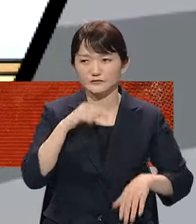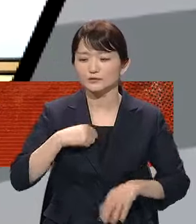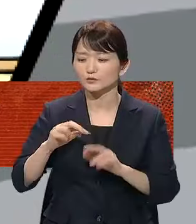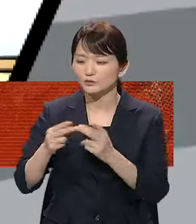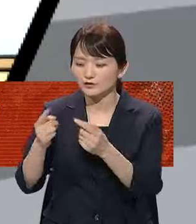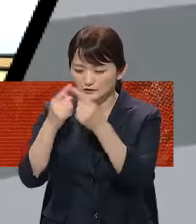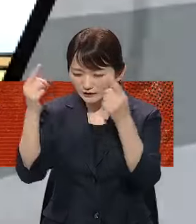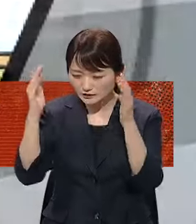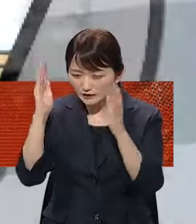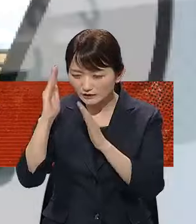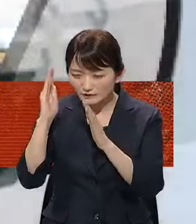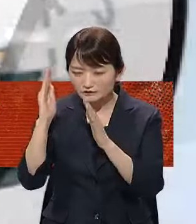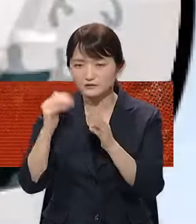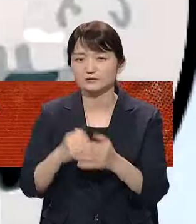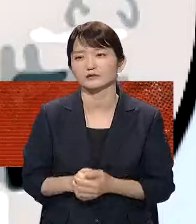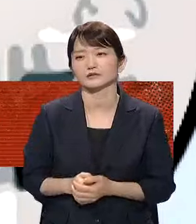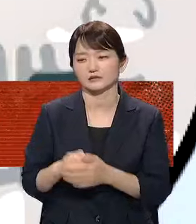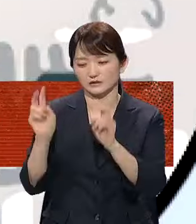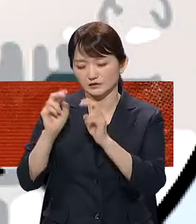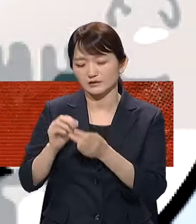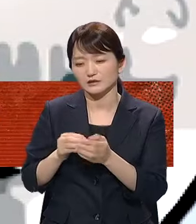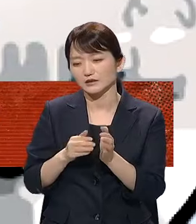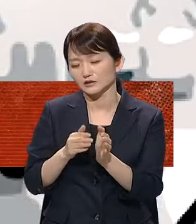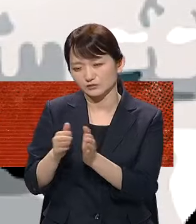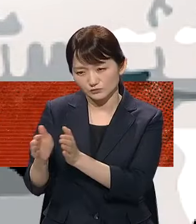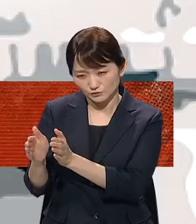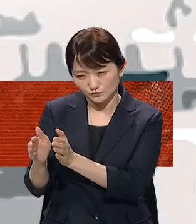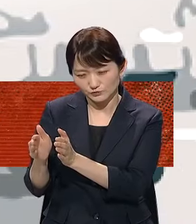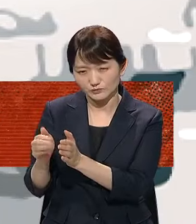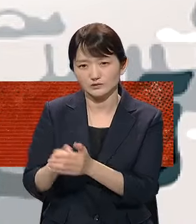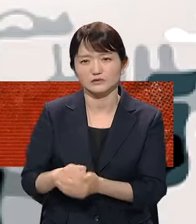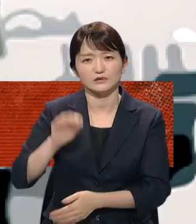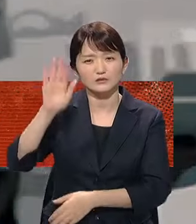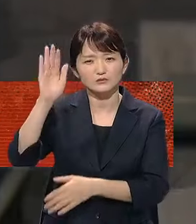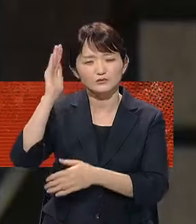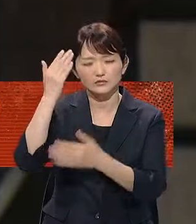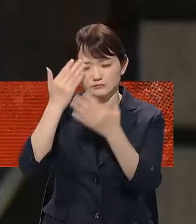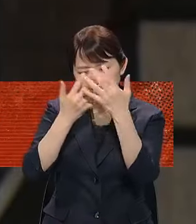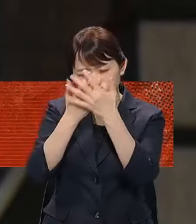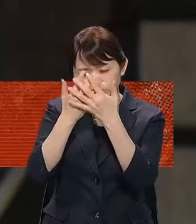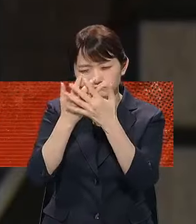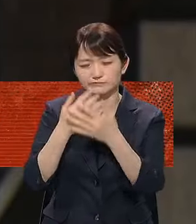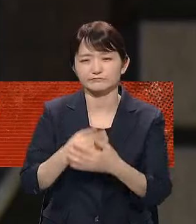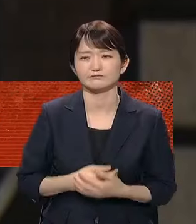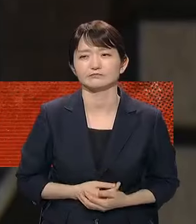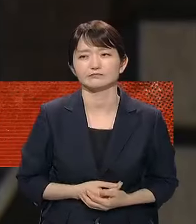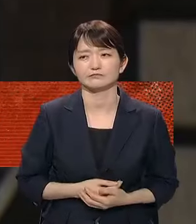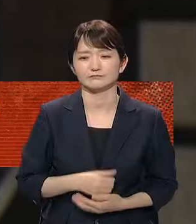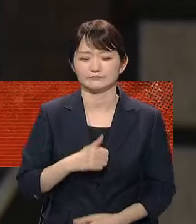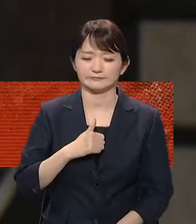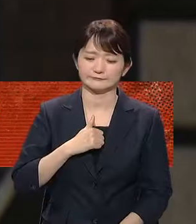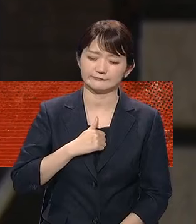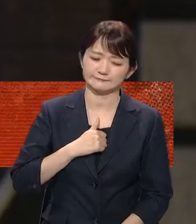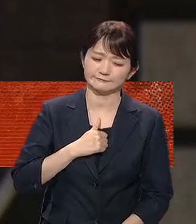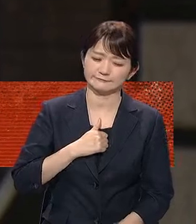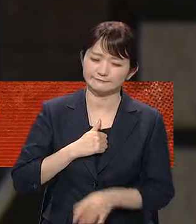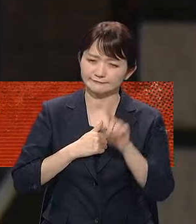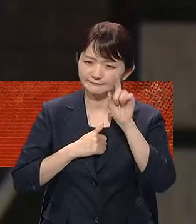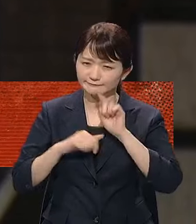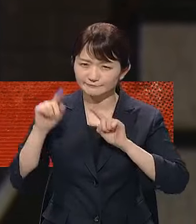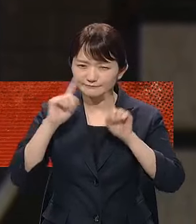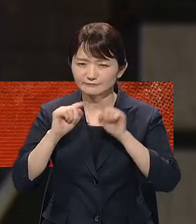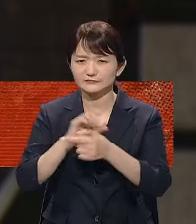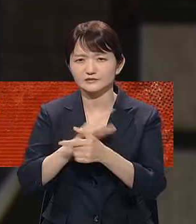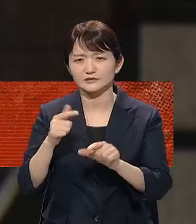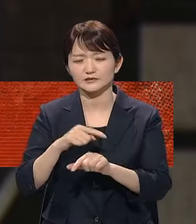대학생이고 또 취업 준비생이 아직 미래가 불확실하기 때문에 상당히 좀 자존심도 상하고 좀 여러 가지